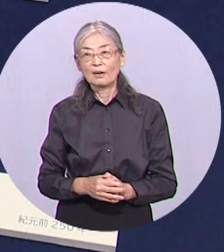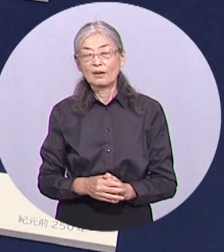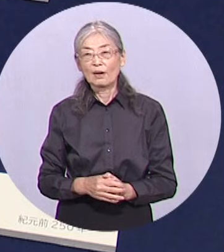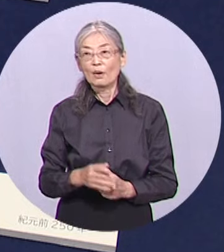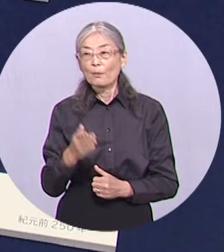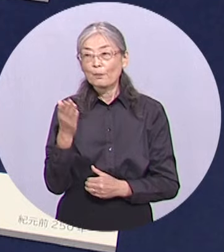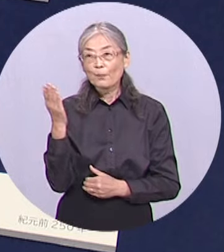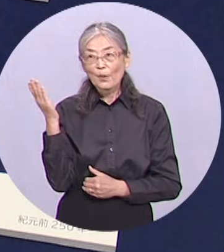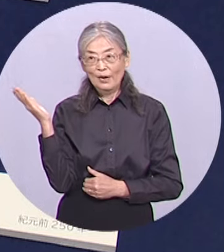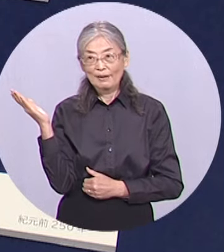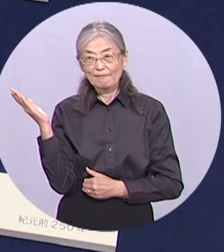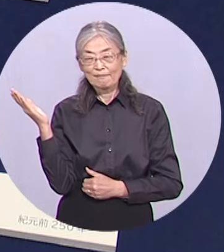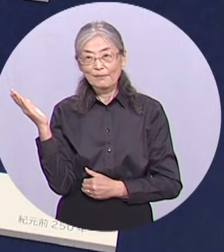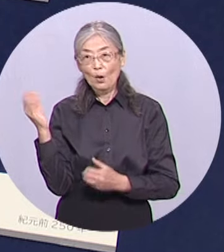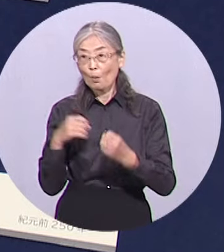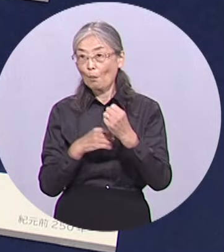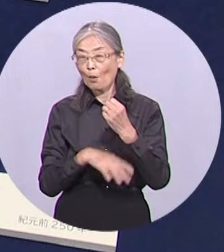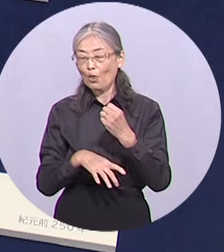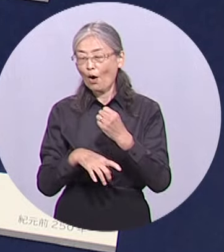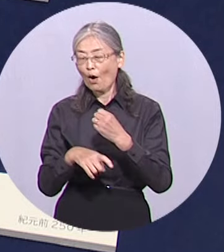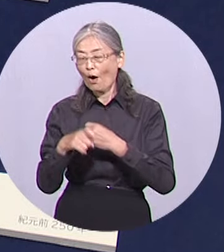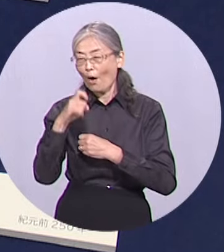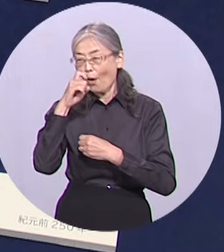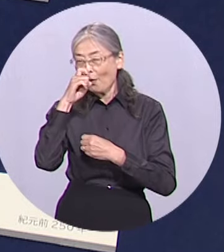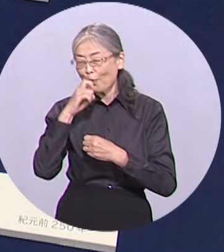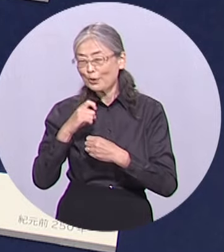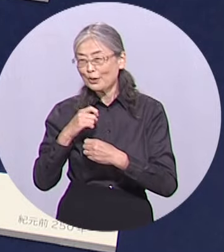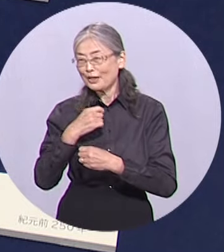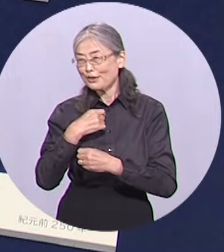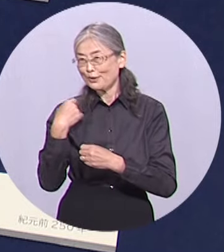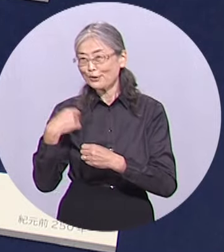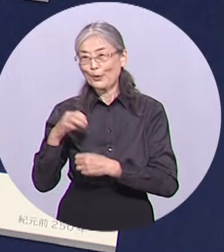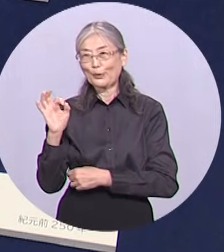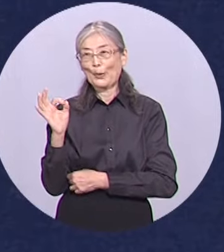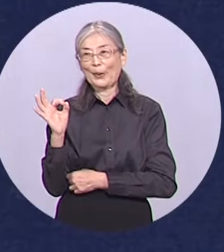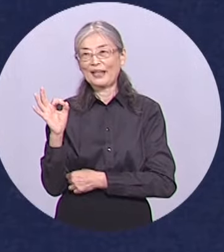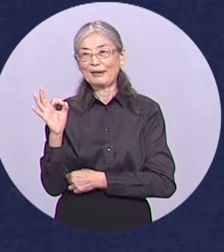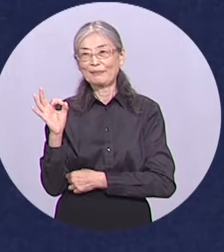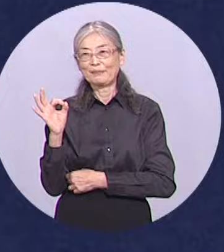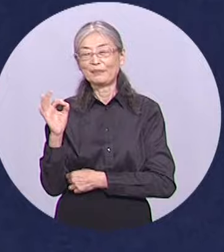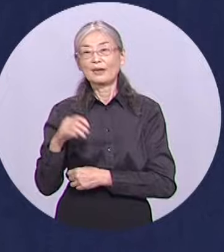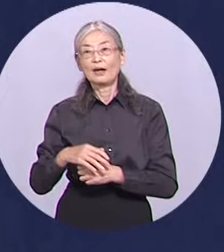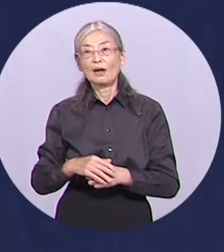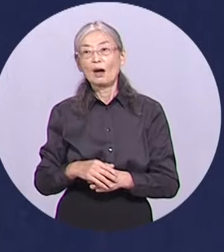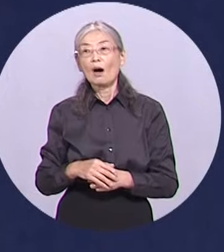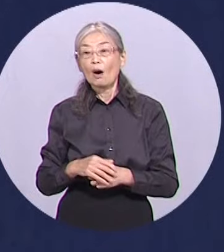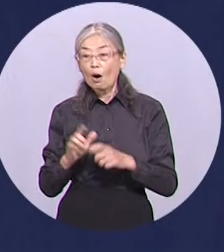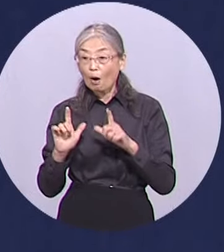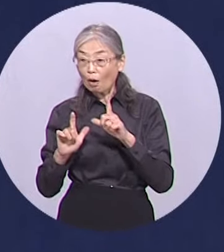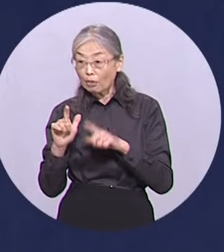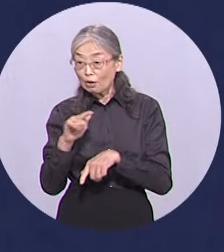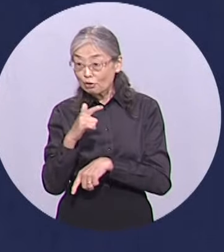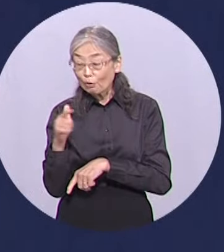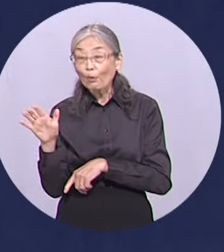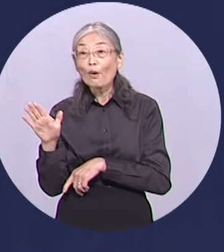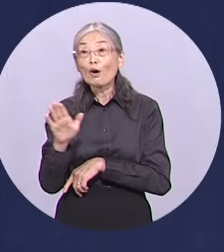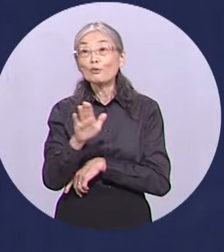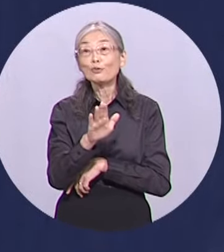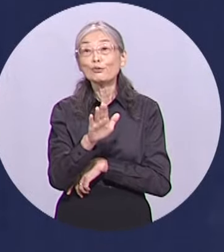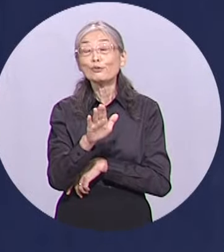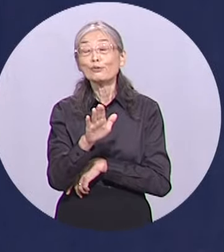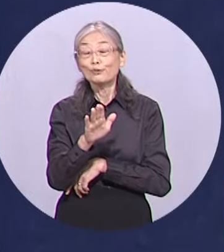ちなみにこちら、その元となった古代中国で使われていたお金です。 なんかいろんな形ありますね。